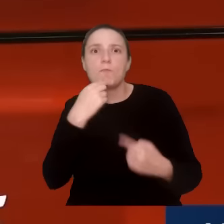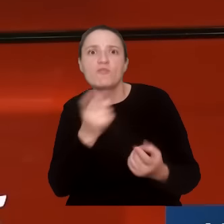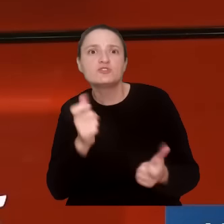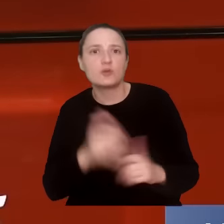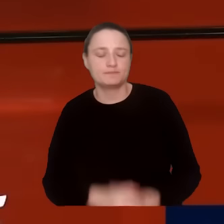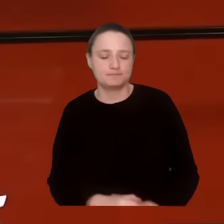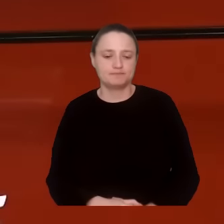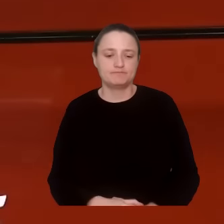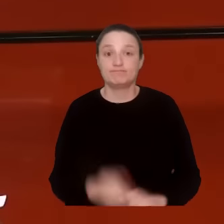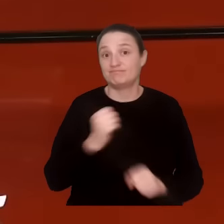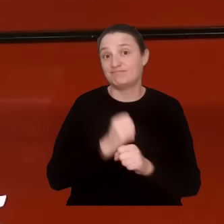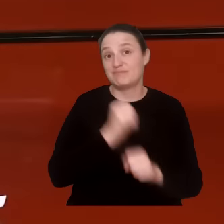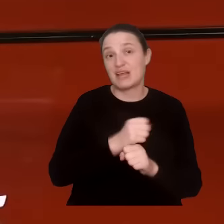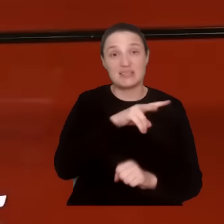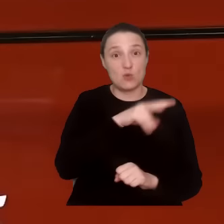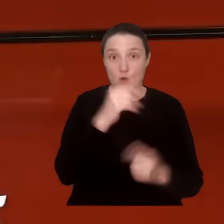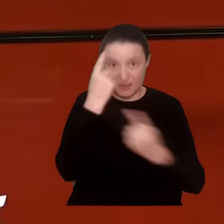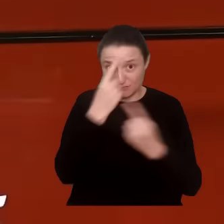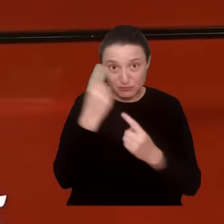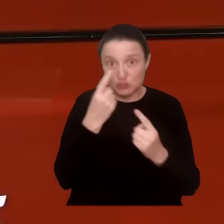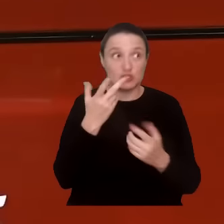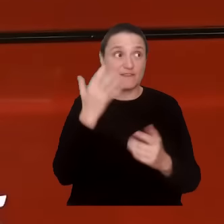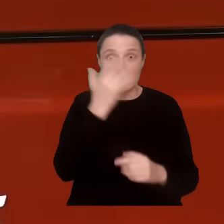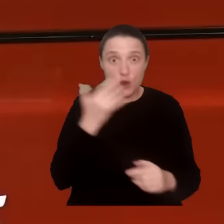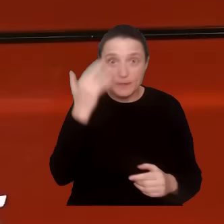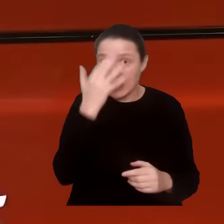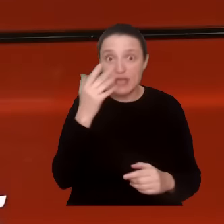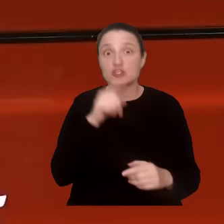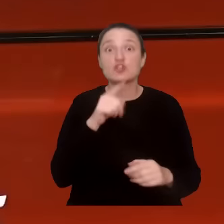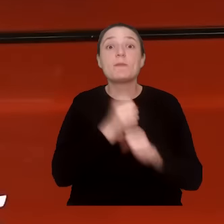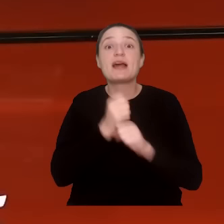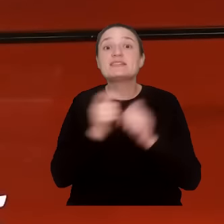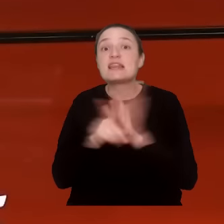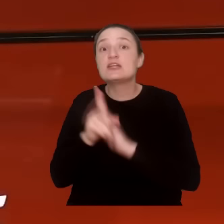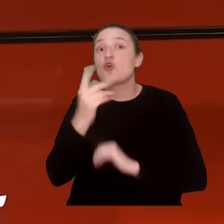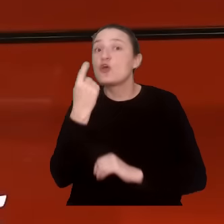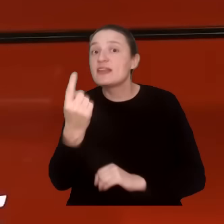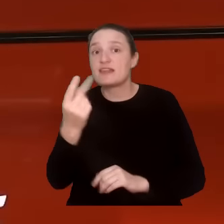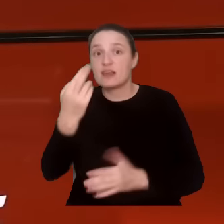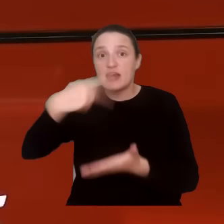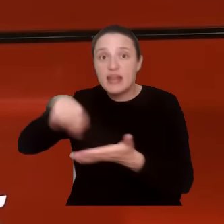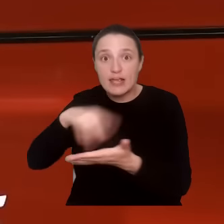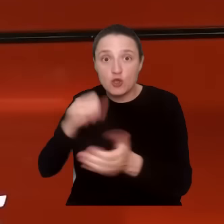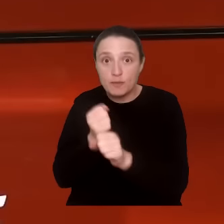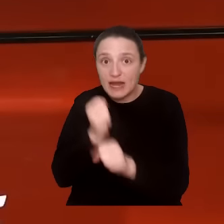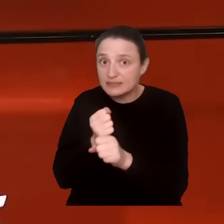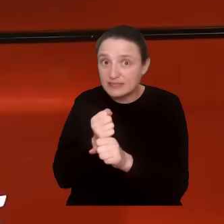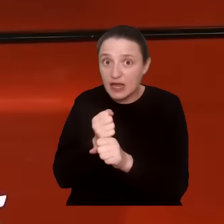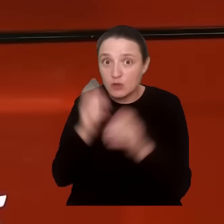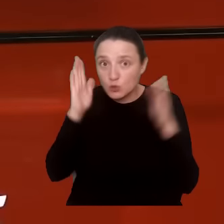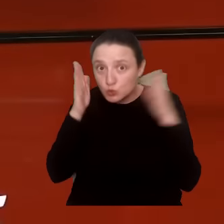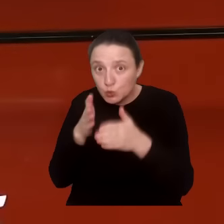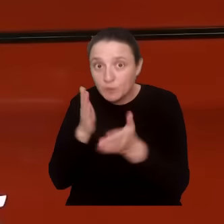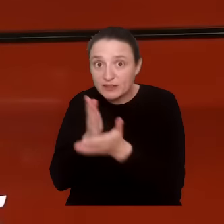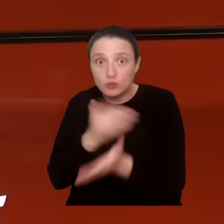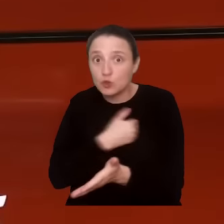to nie jest tak, jak wiele osób sobie wyobraża, że pracuje się tylko dla jednego regionu. Pracuje się po pierwsze dla całej